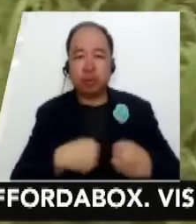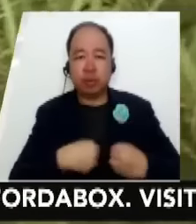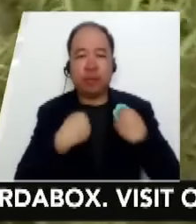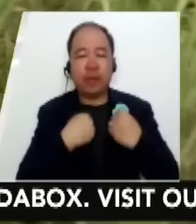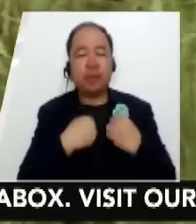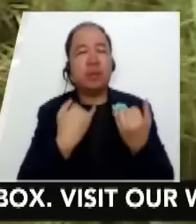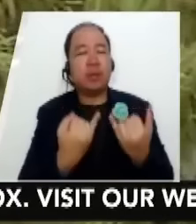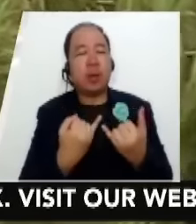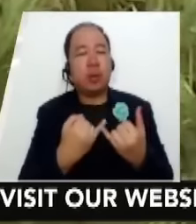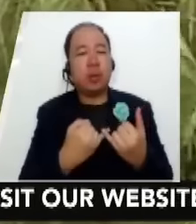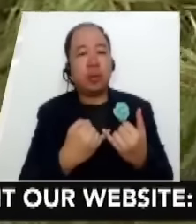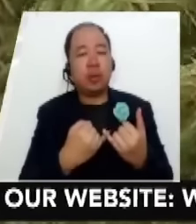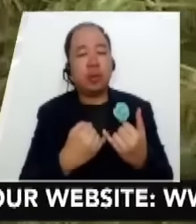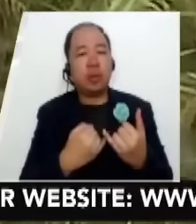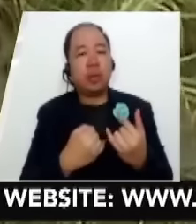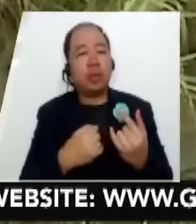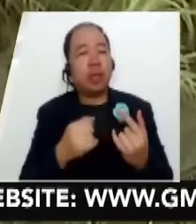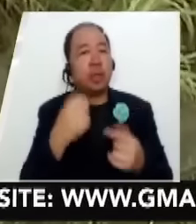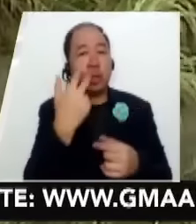tatlo!